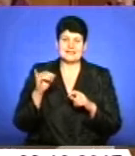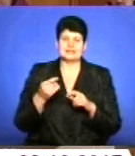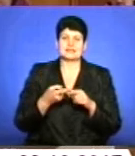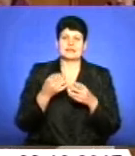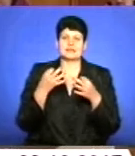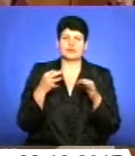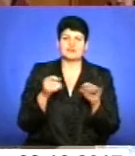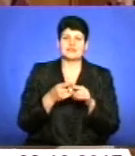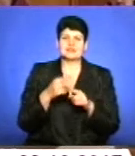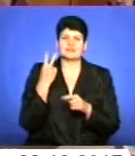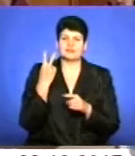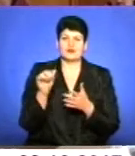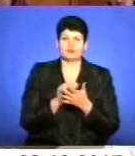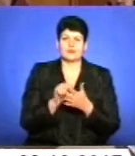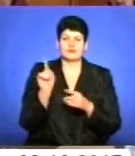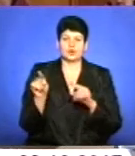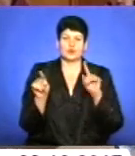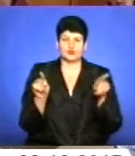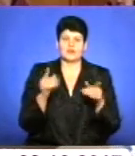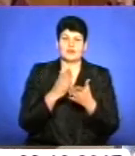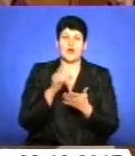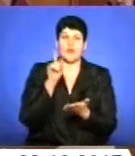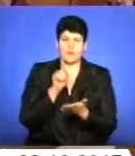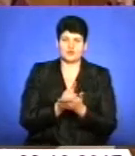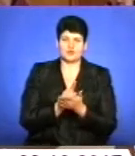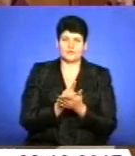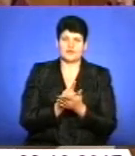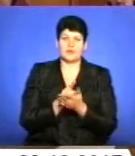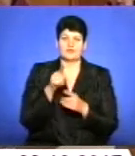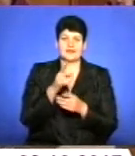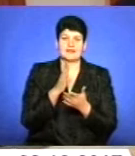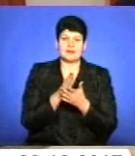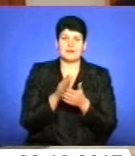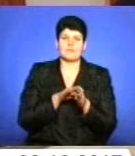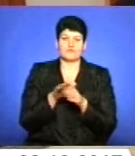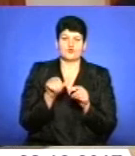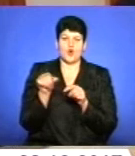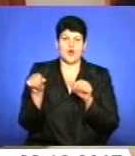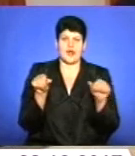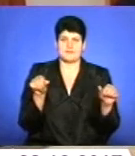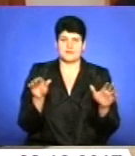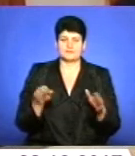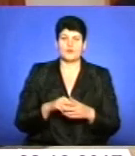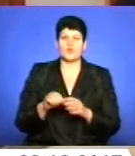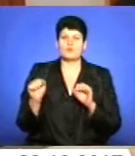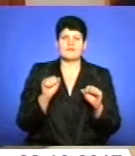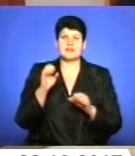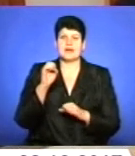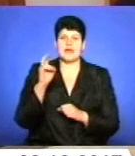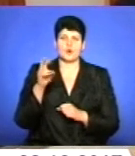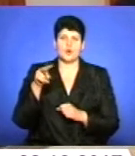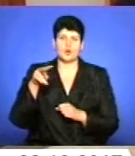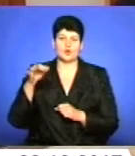це є 2 документи, які і той є обов'язковим, але вони є абсолютно окремі між собою. В управлінні екології